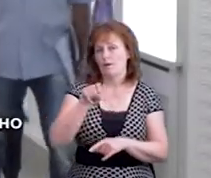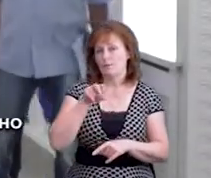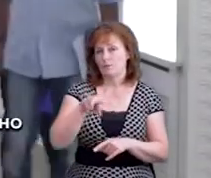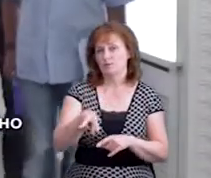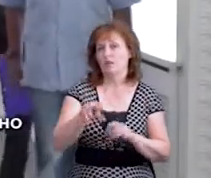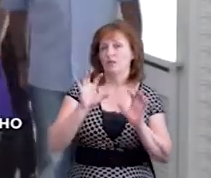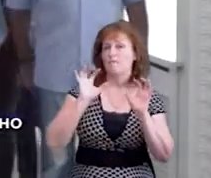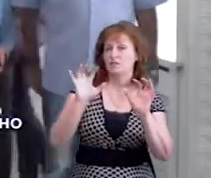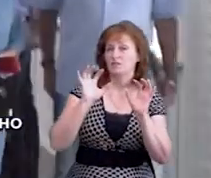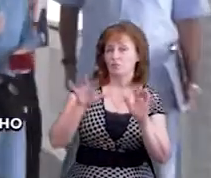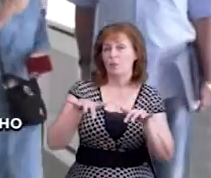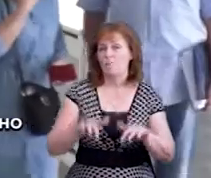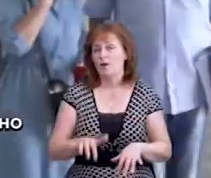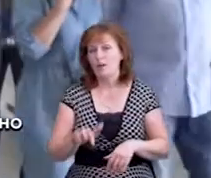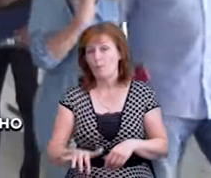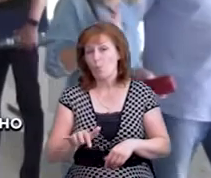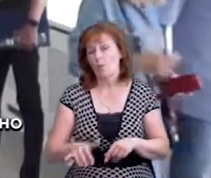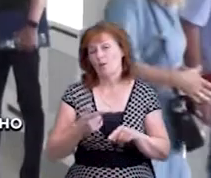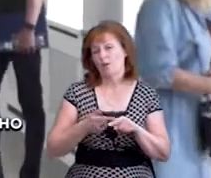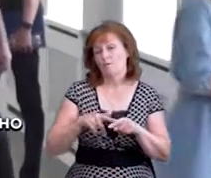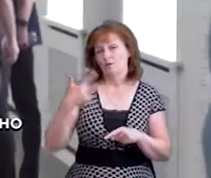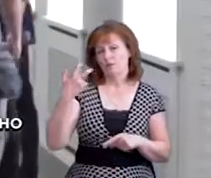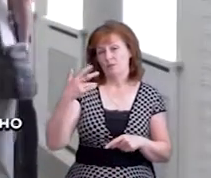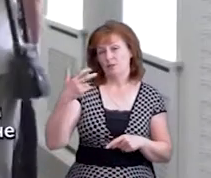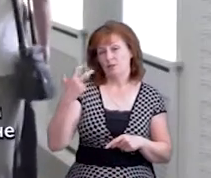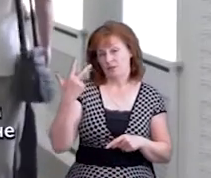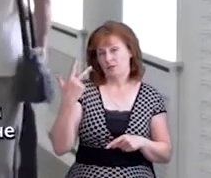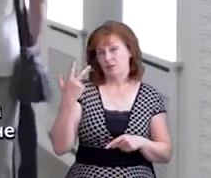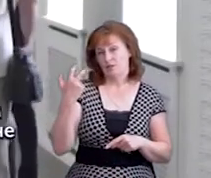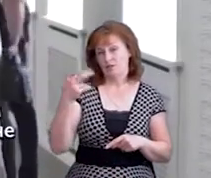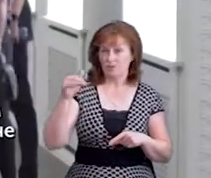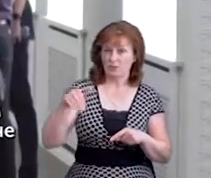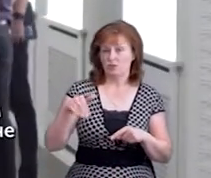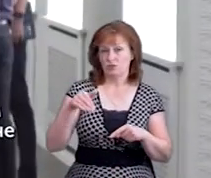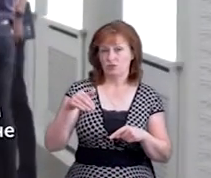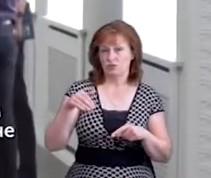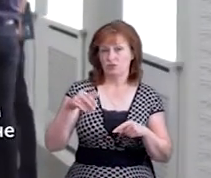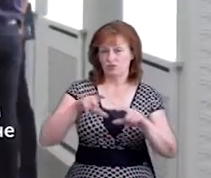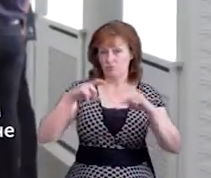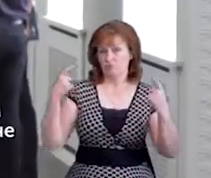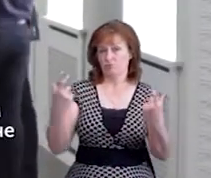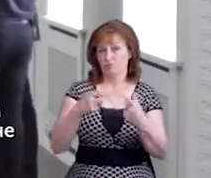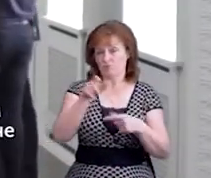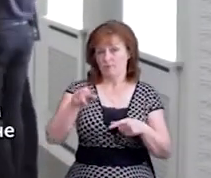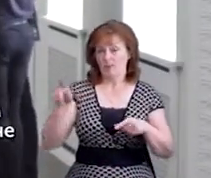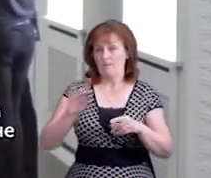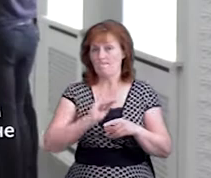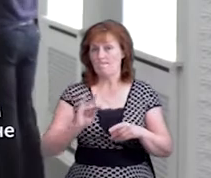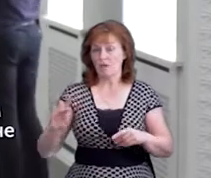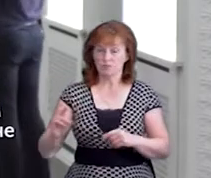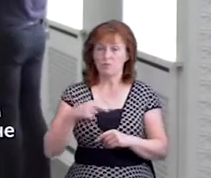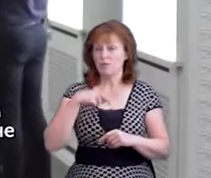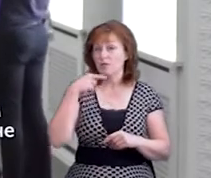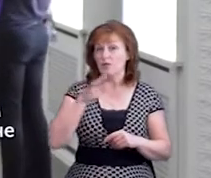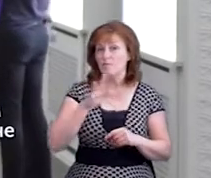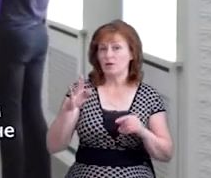волейболу. Примерно на 1000 зрительських міст, але все-таки ми не говоримо о дворце спорту,